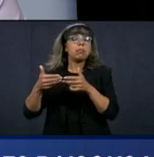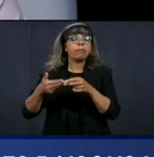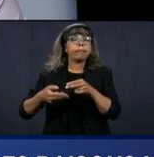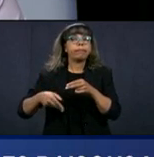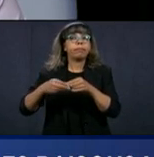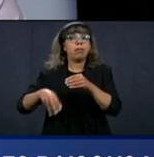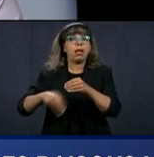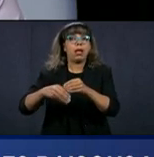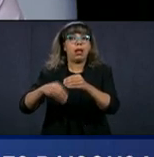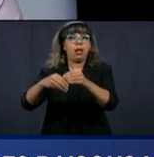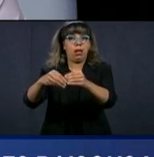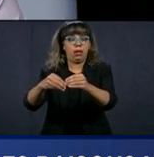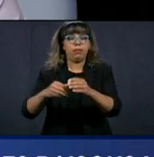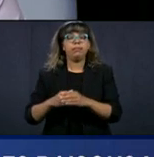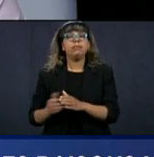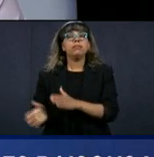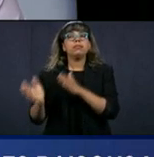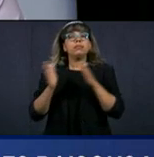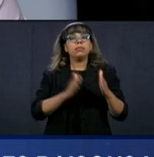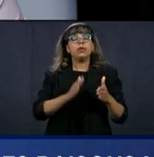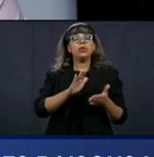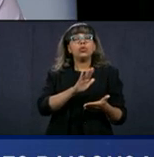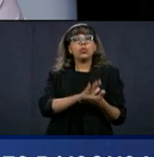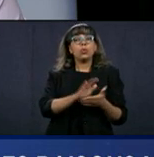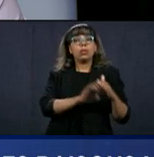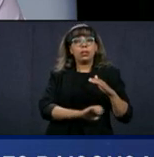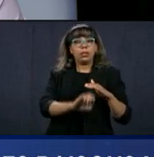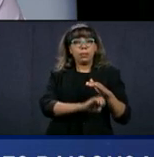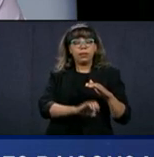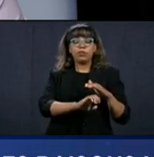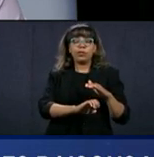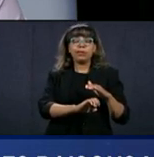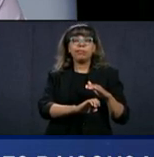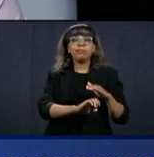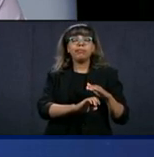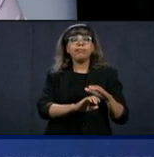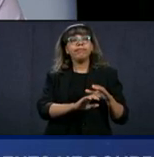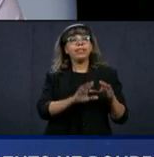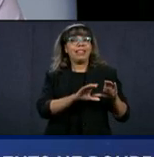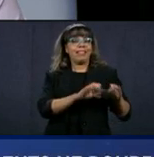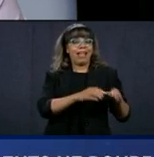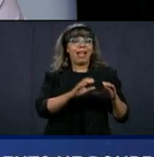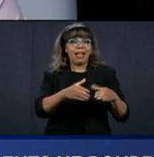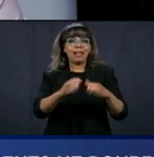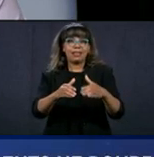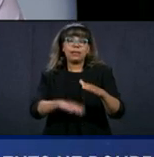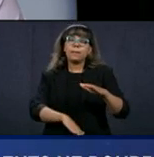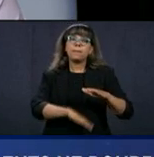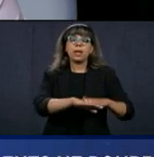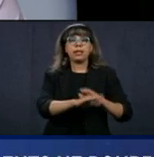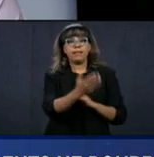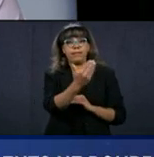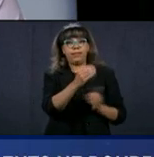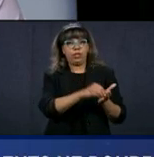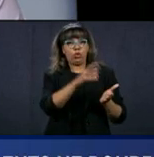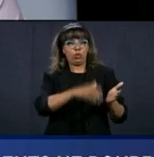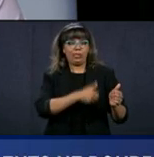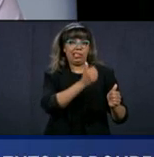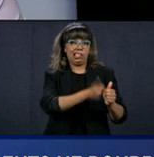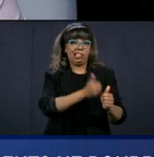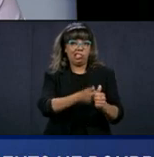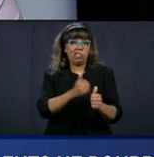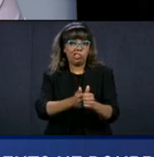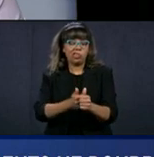nous devrons adapter les écoles primaires. Il y aura un maximum de 15 élèves par classe et nous savons qu'il s'agit d'une